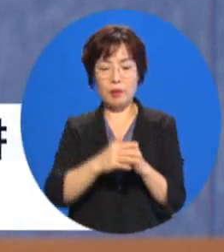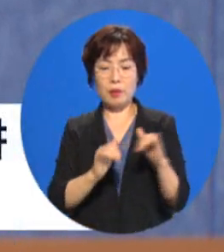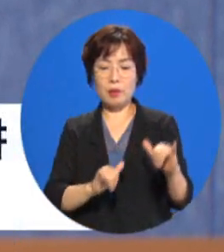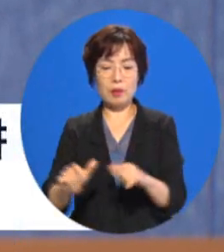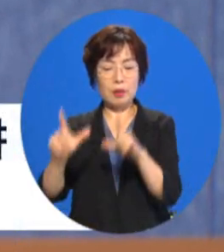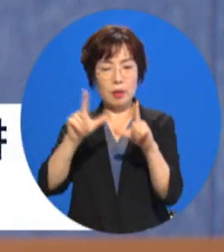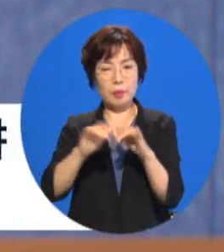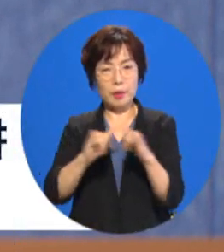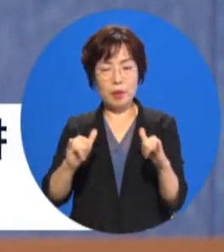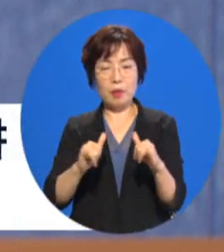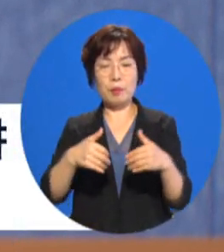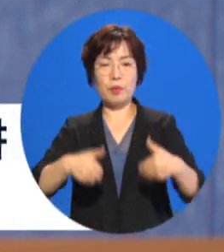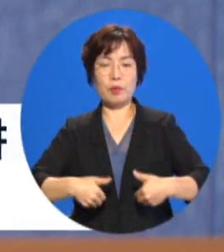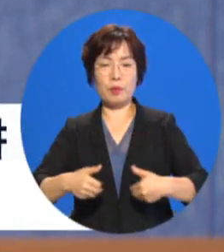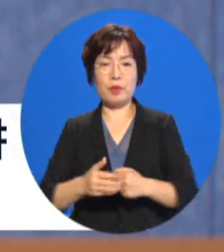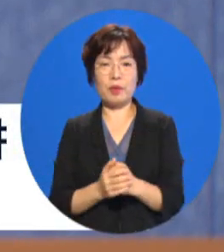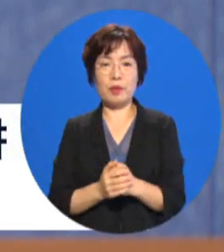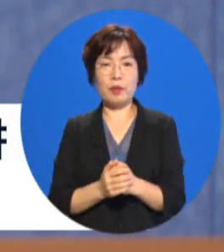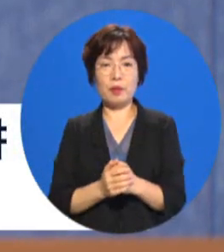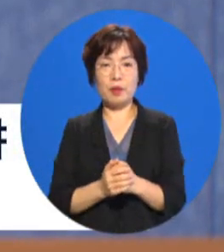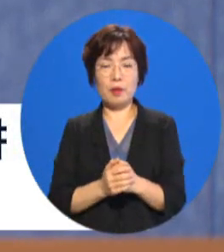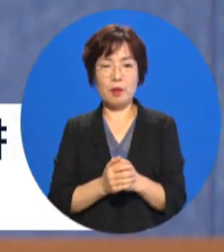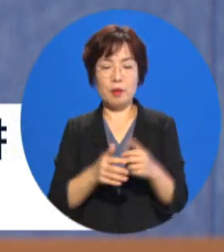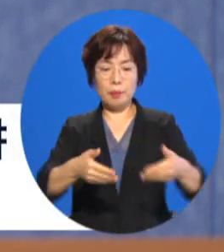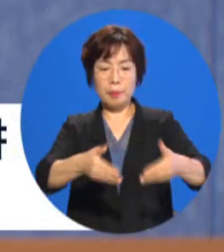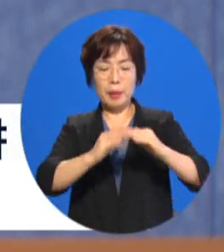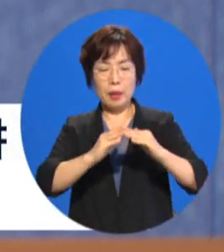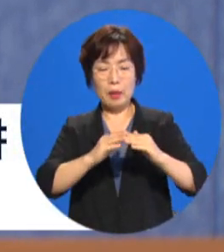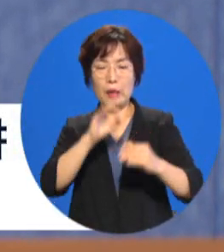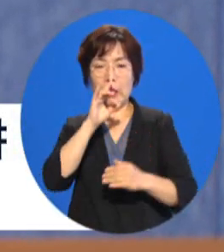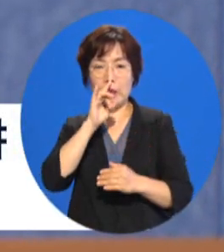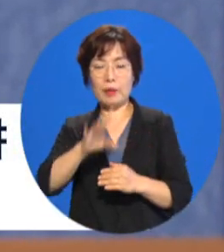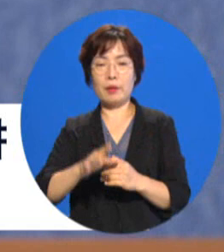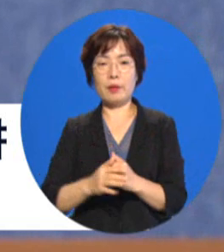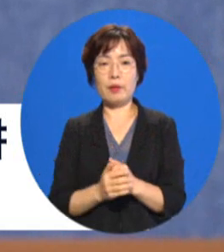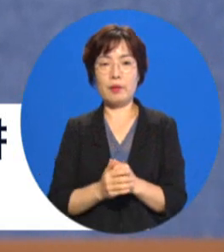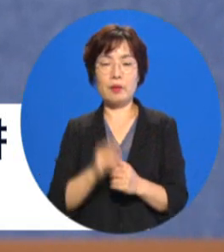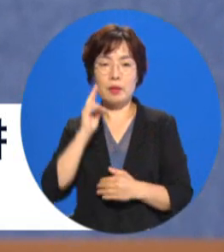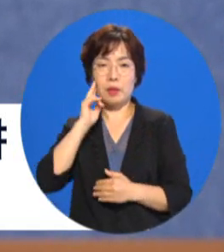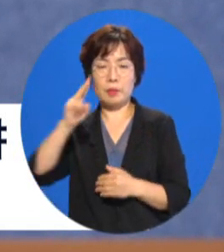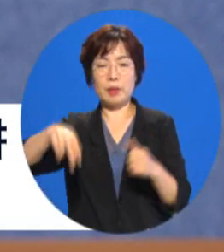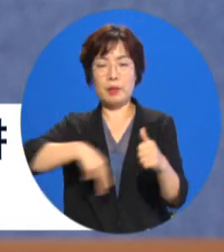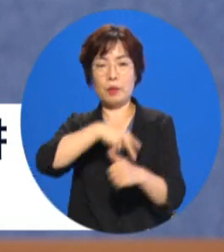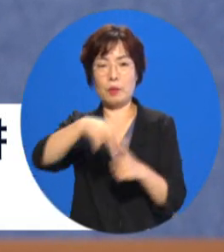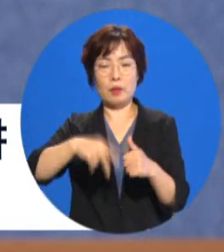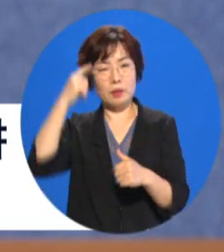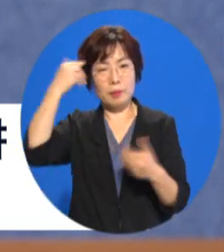살 동네도 아닌데 거기까지 들어오면 어떻게 되겠냐 해서 지금 막 심각하게